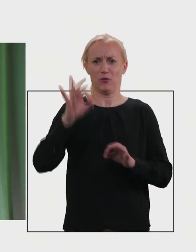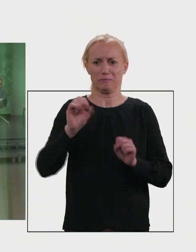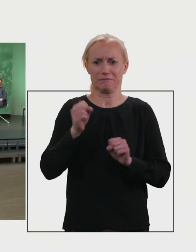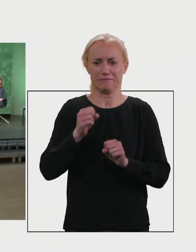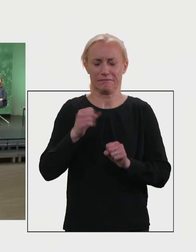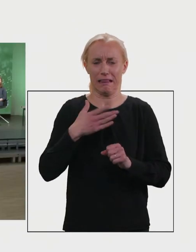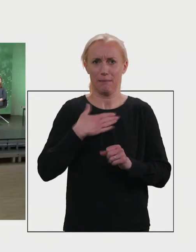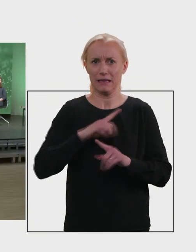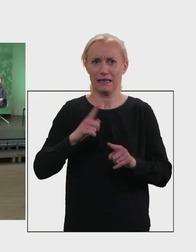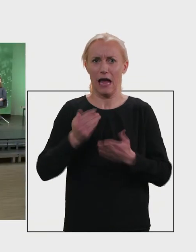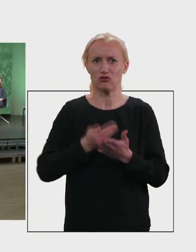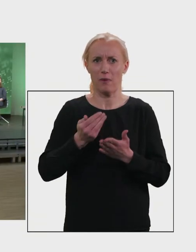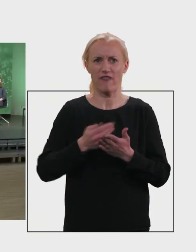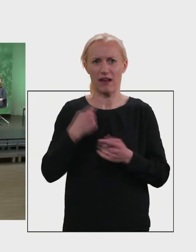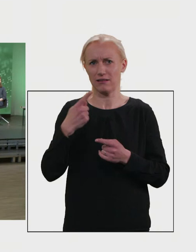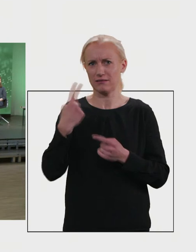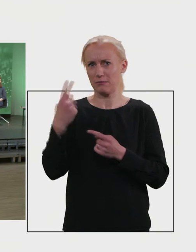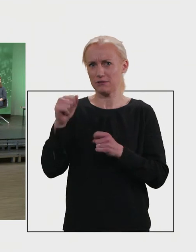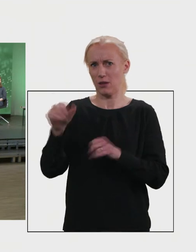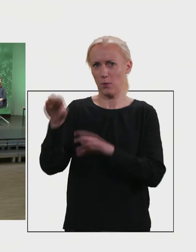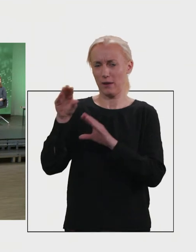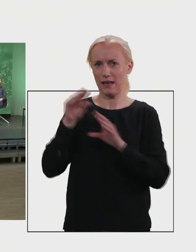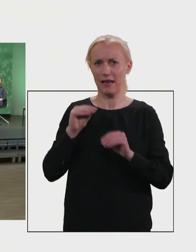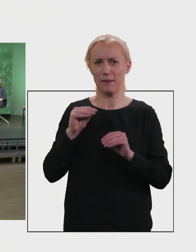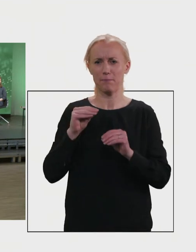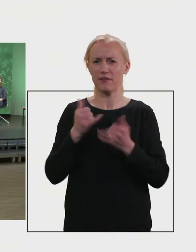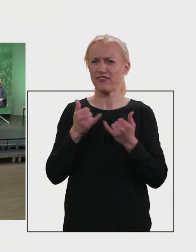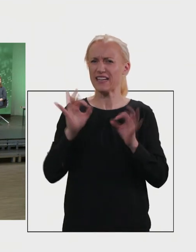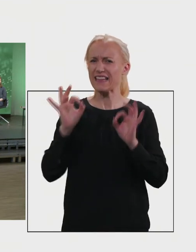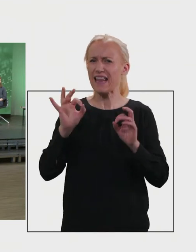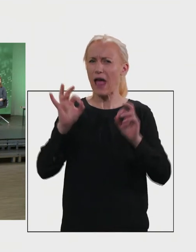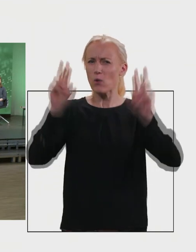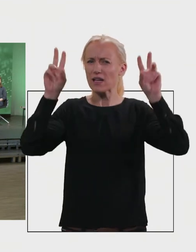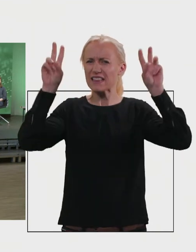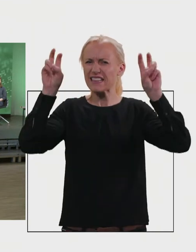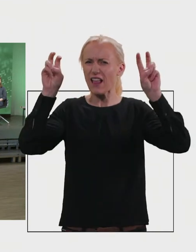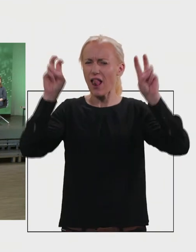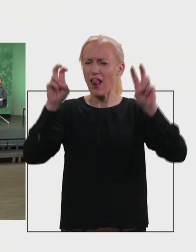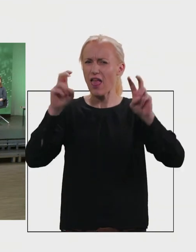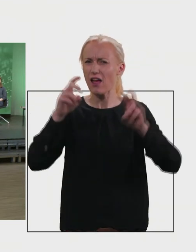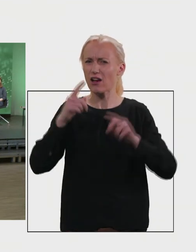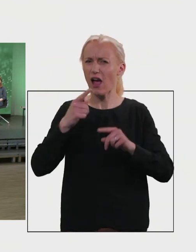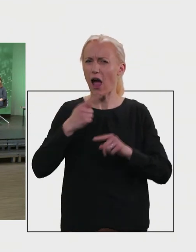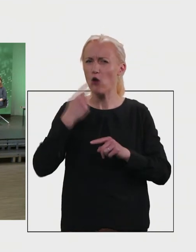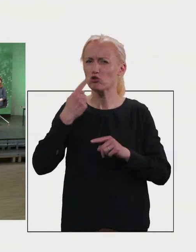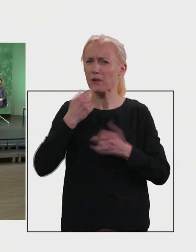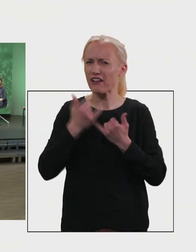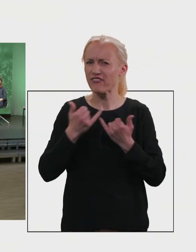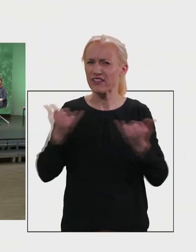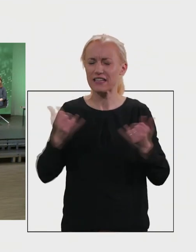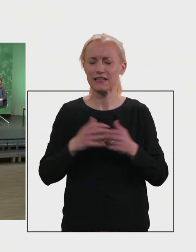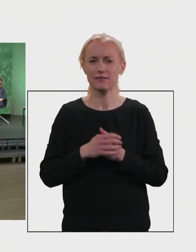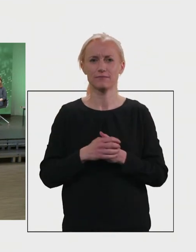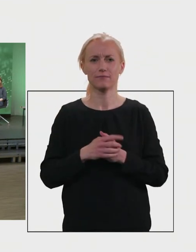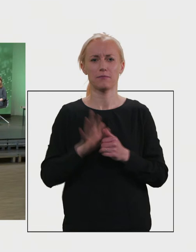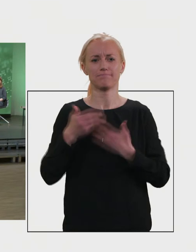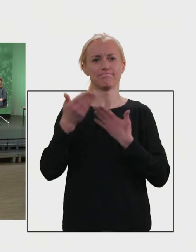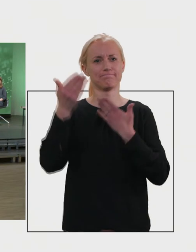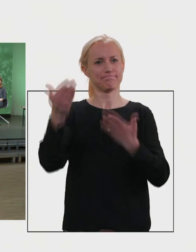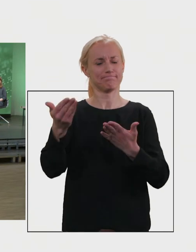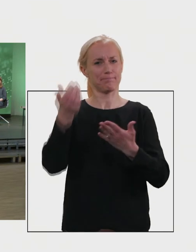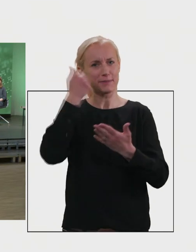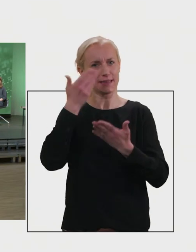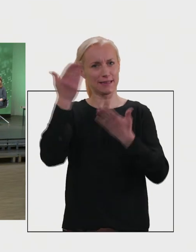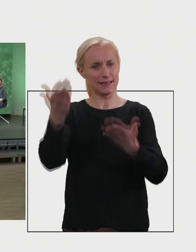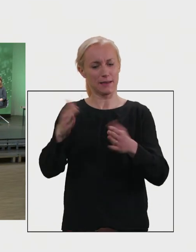von euch das gleich nochmal sagen, wie genau der Titel ausgesprochen wird. Jedenfalls, bitteschön,